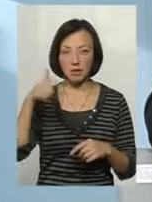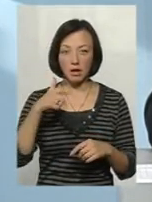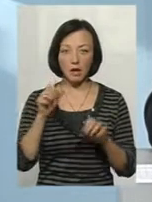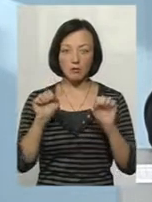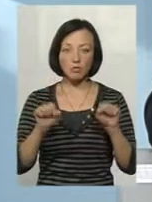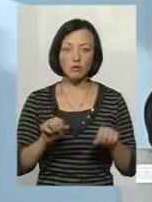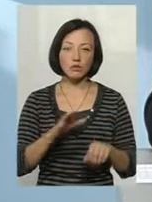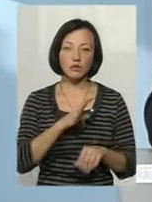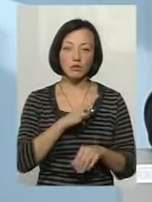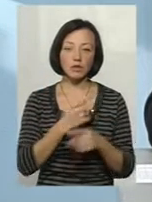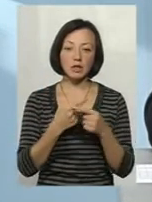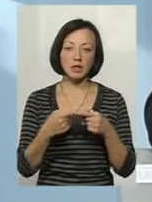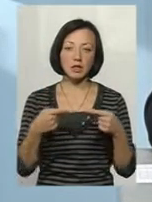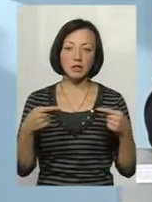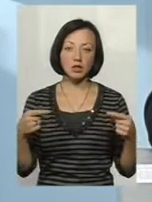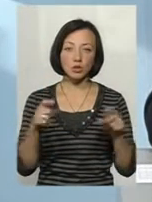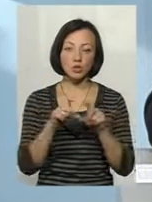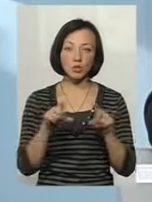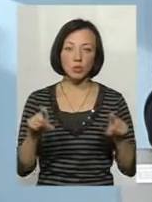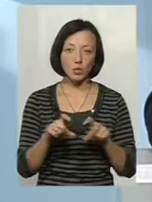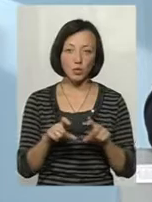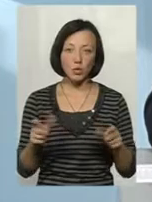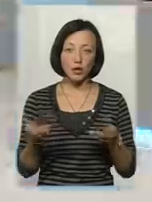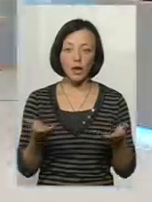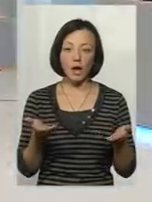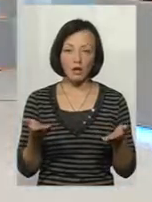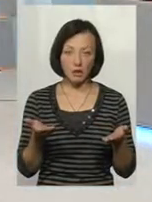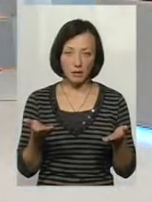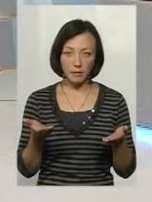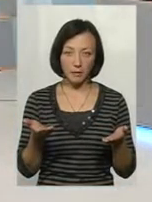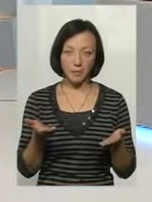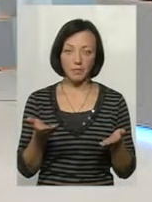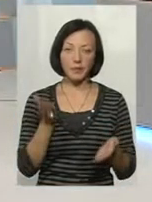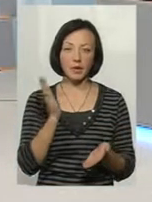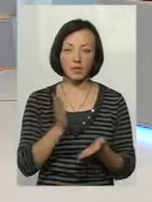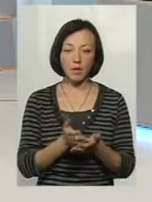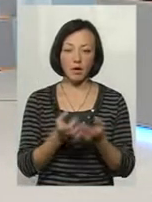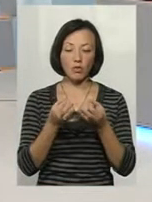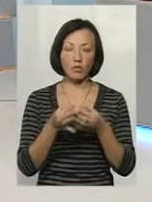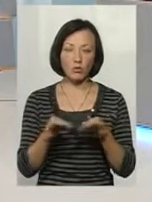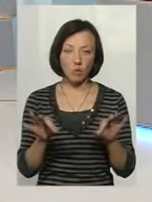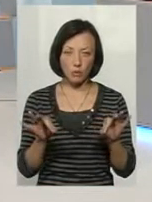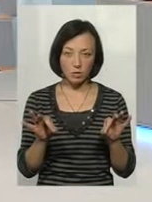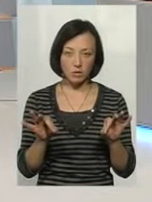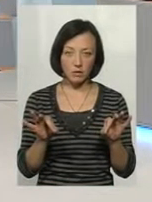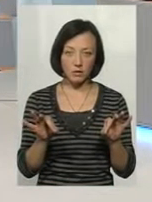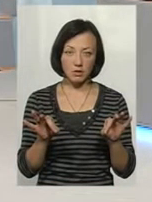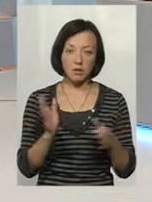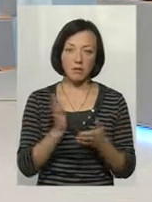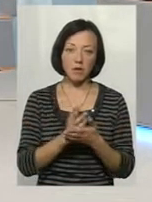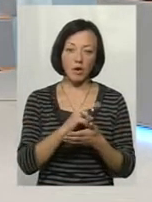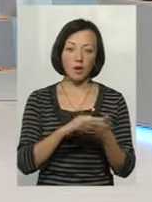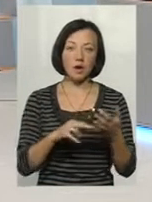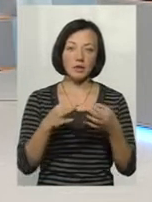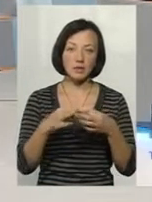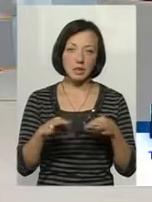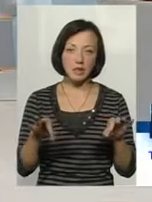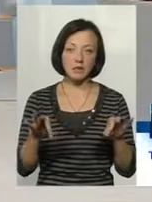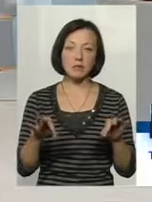можуть бути різні інші структури, які мають дозвіл. Мають ліцензії.